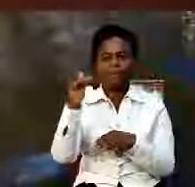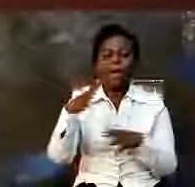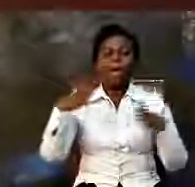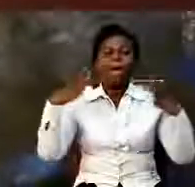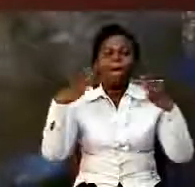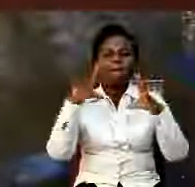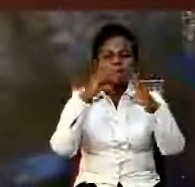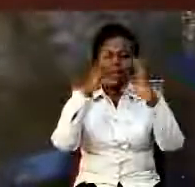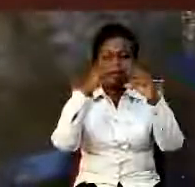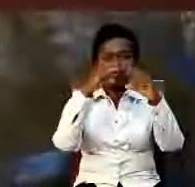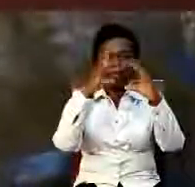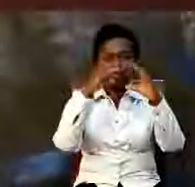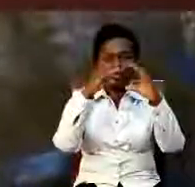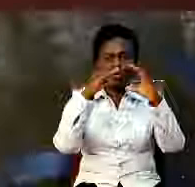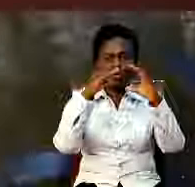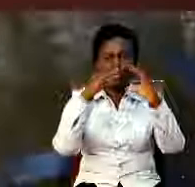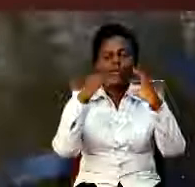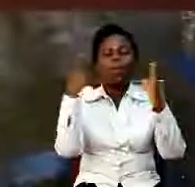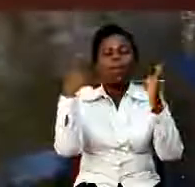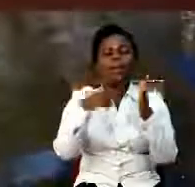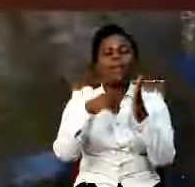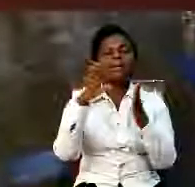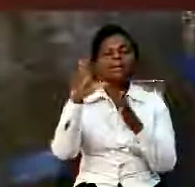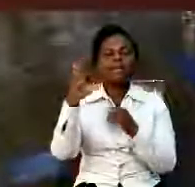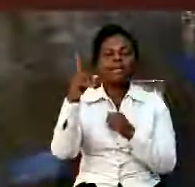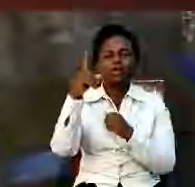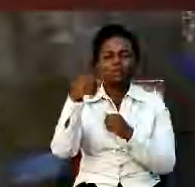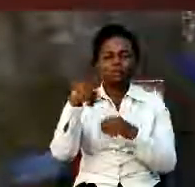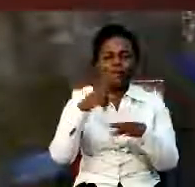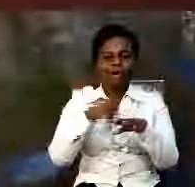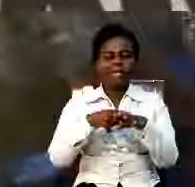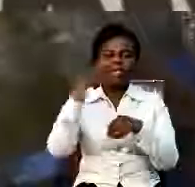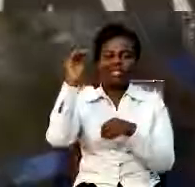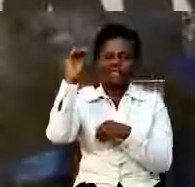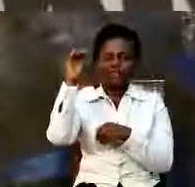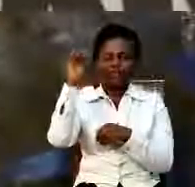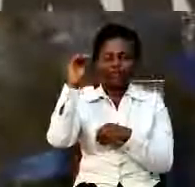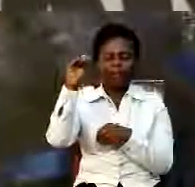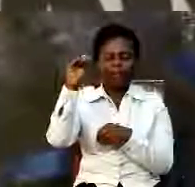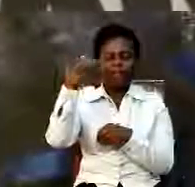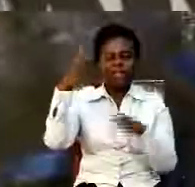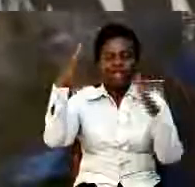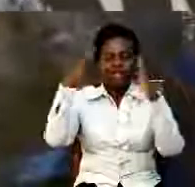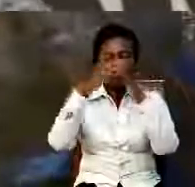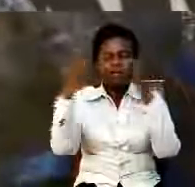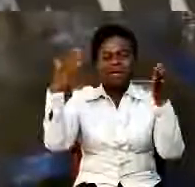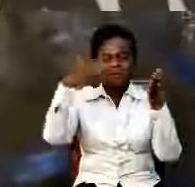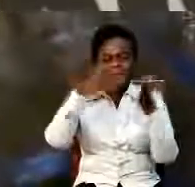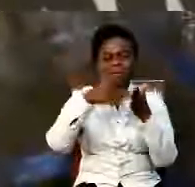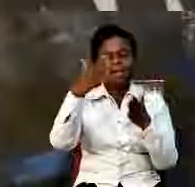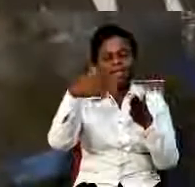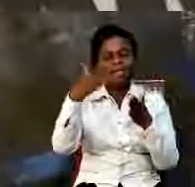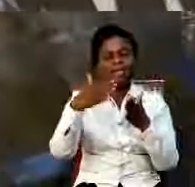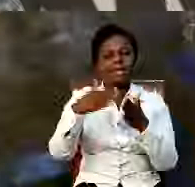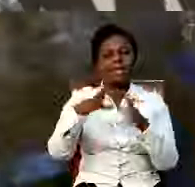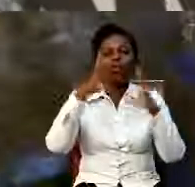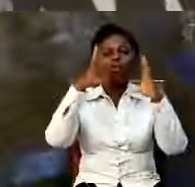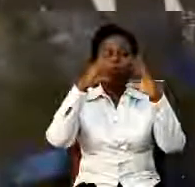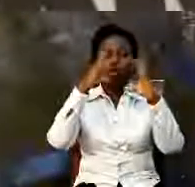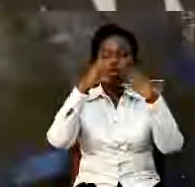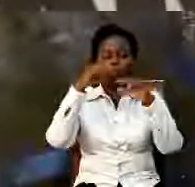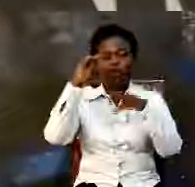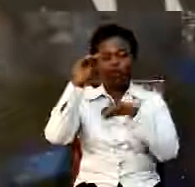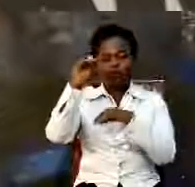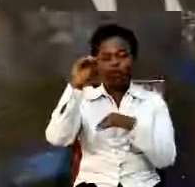mbiu. Piga mbiu kwa maana tuko katika safari ya nyumbani hatimaye. Endelea kupiga mbiu kumwambia